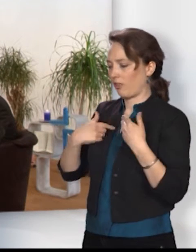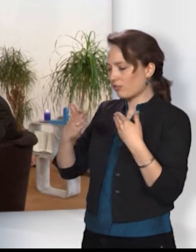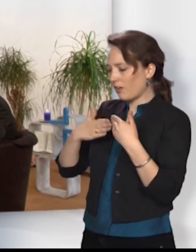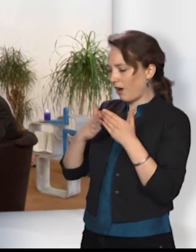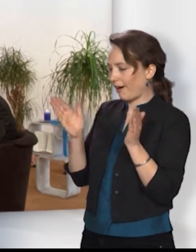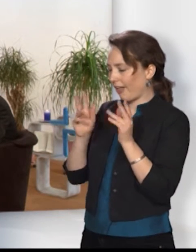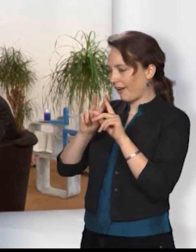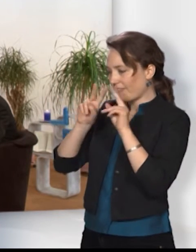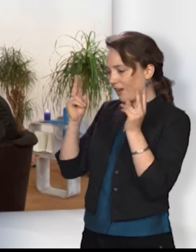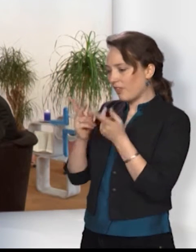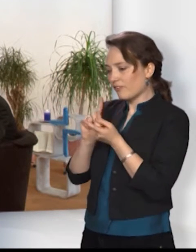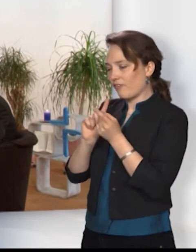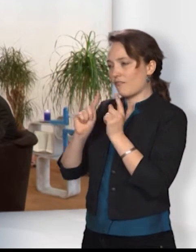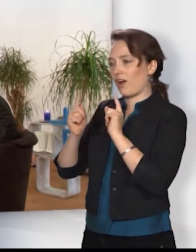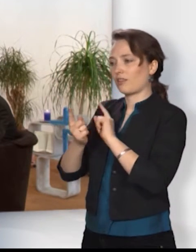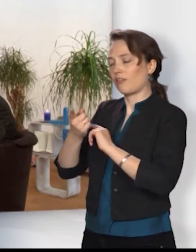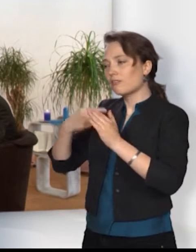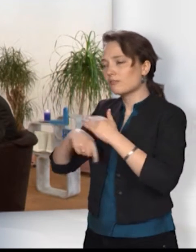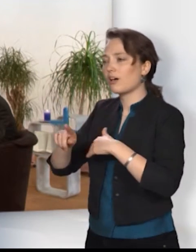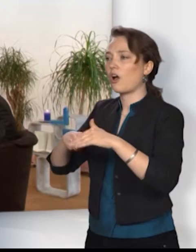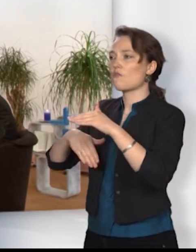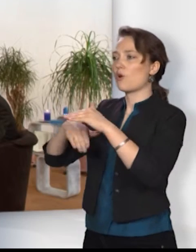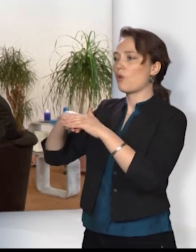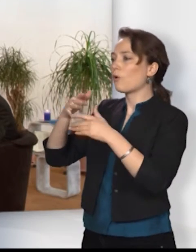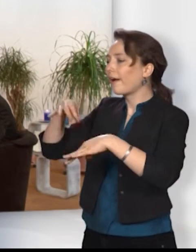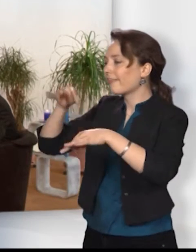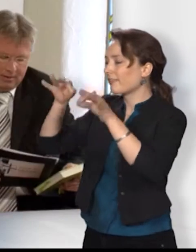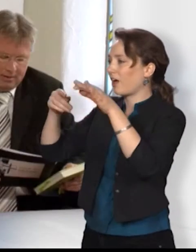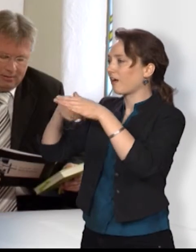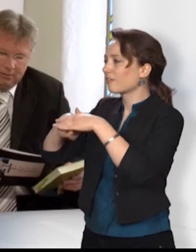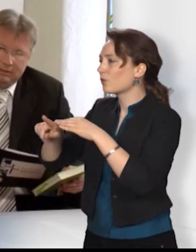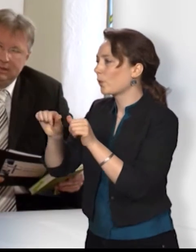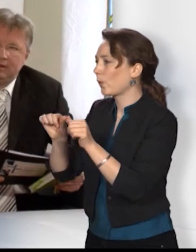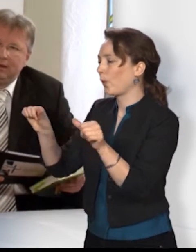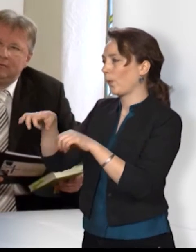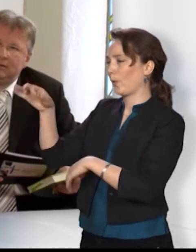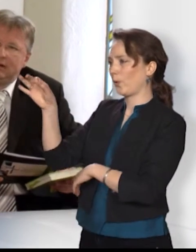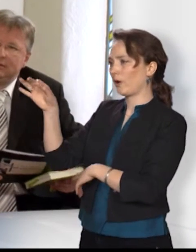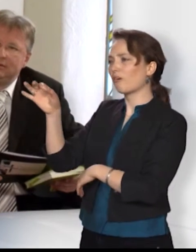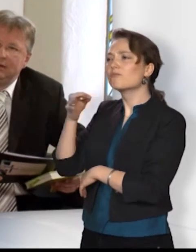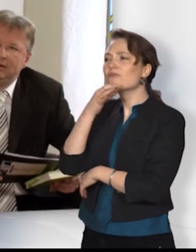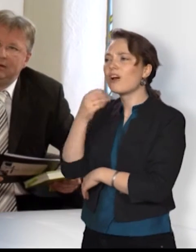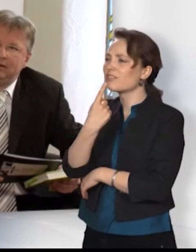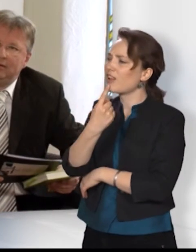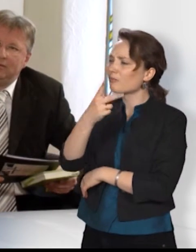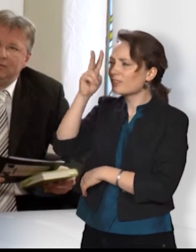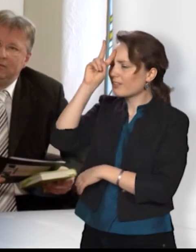Ort der Erfüllung, des Entdeckens und des Glücks. Können Sie sich erinnern, was waren so